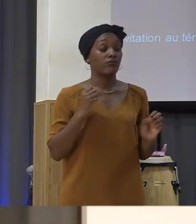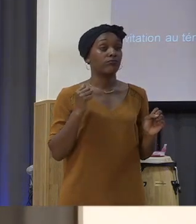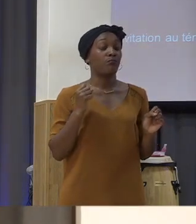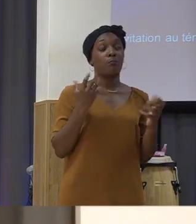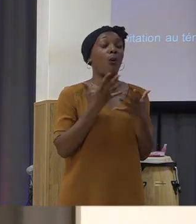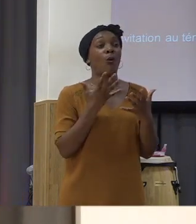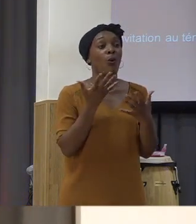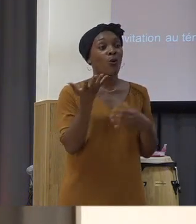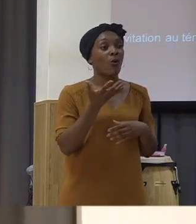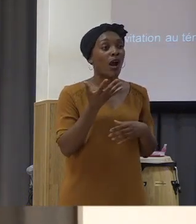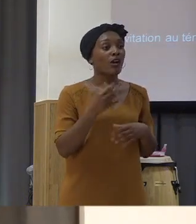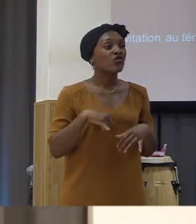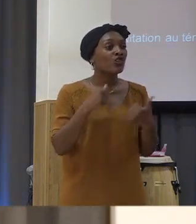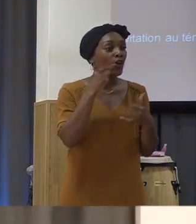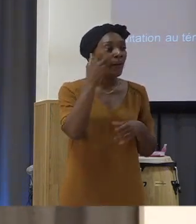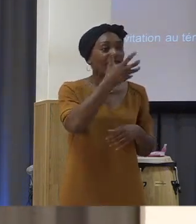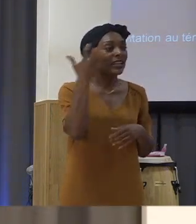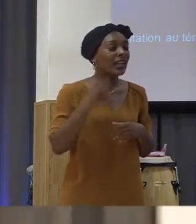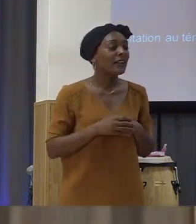jour-là par un jeune Africain